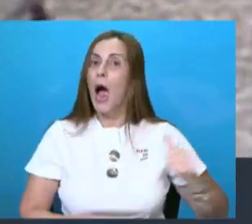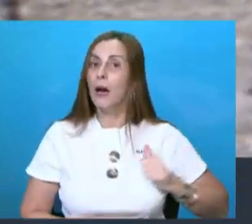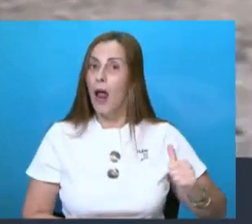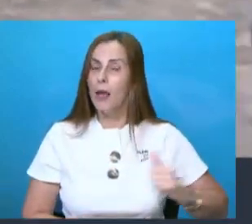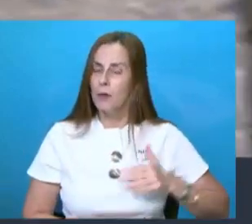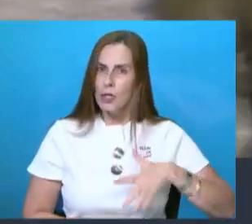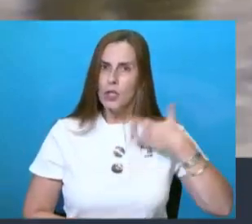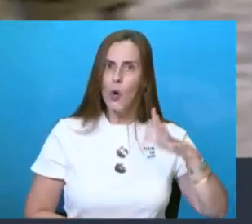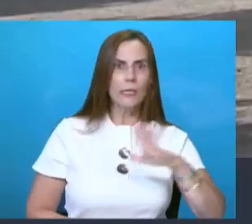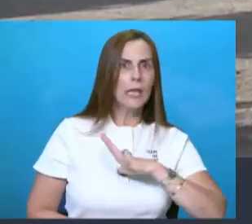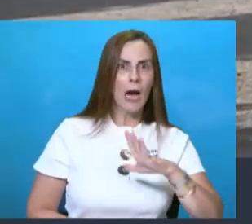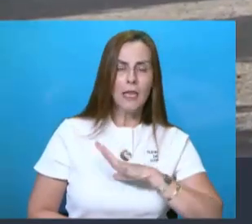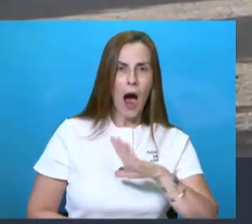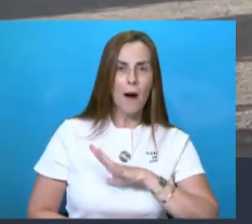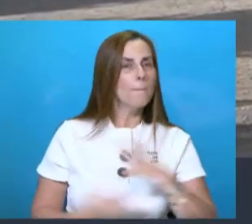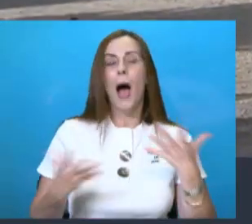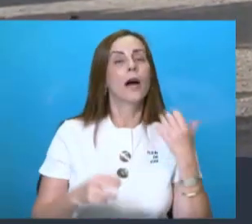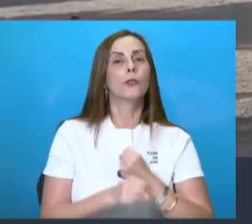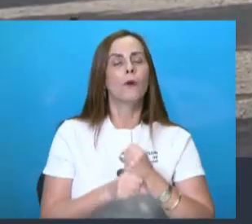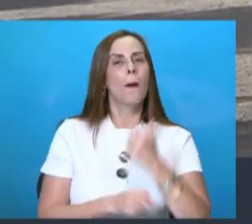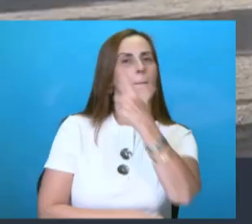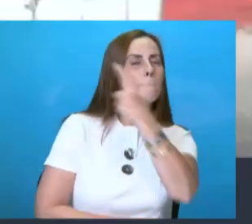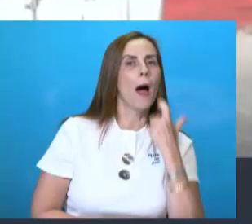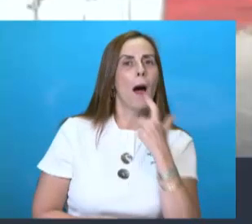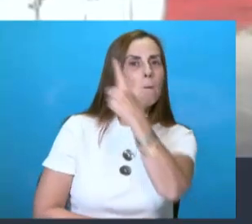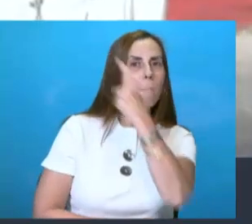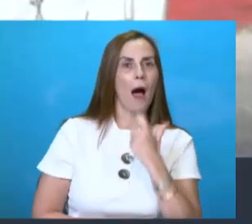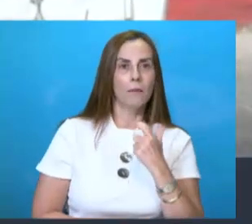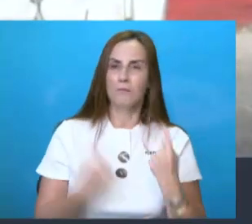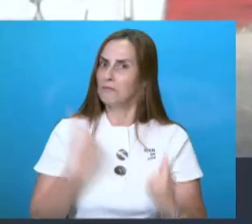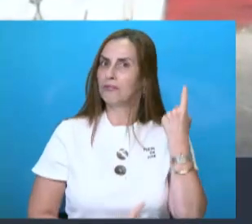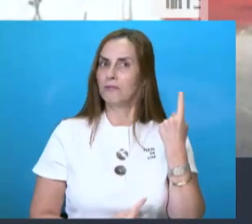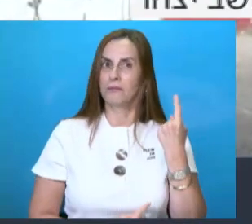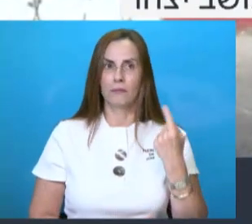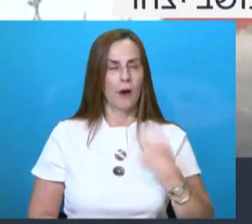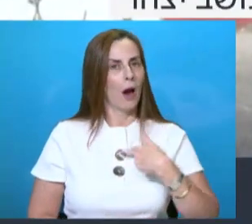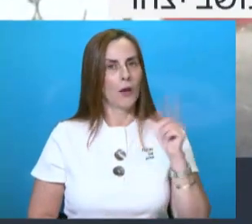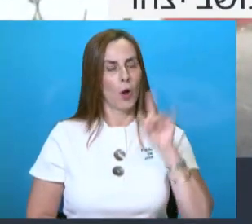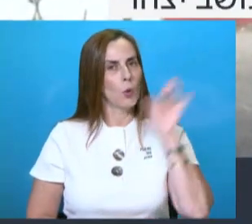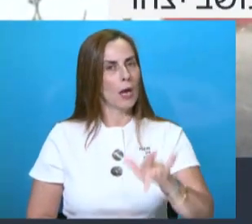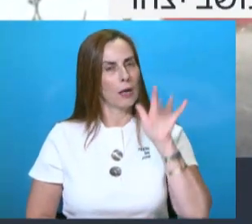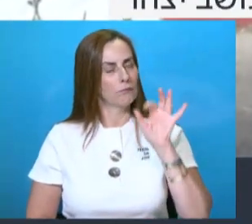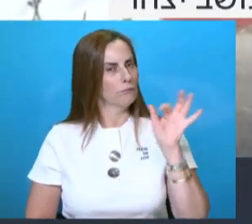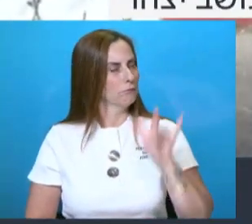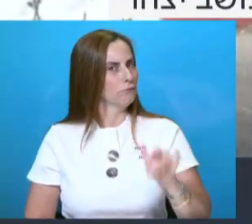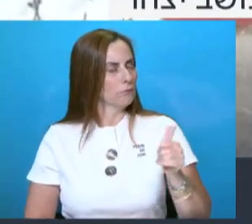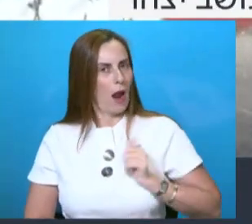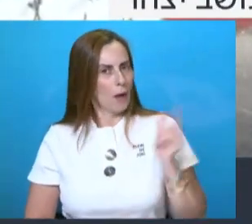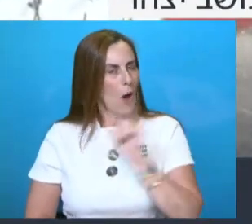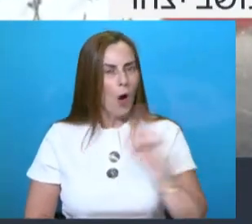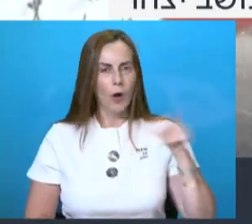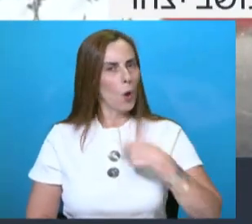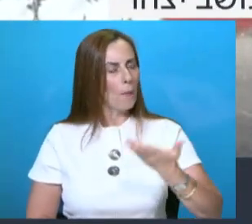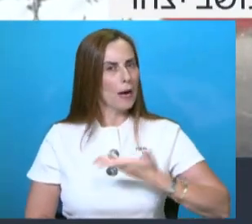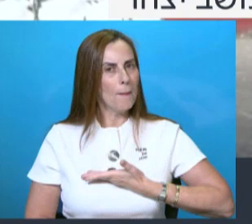שחשו סכנה לחייהם, ירו באופן חריג לאוויר. אנחנו מתנגדים לפגיעה בחיילי צהל, ואנחנו לא מקבלים